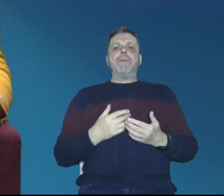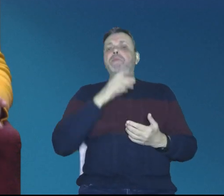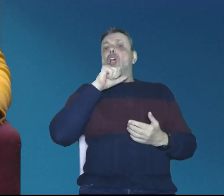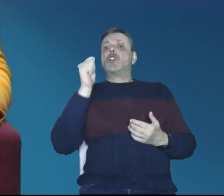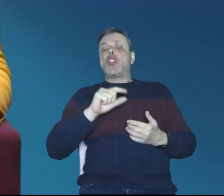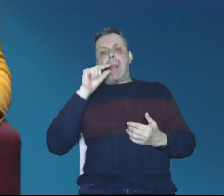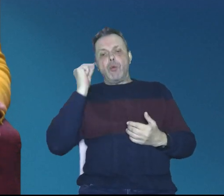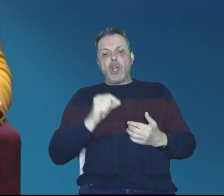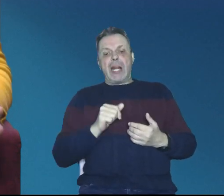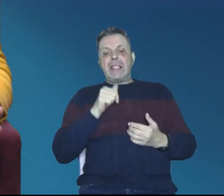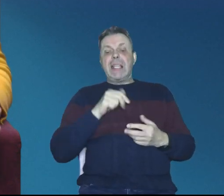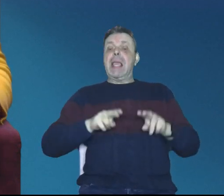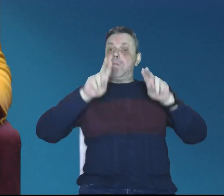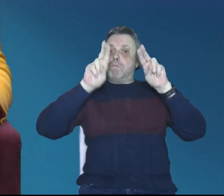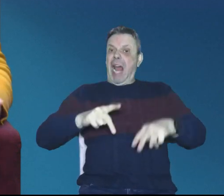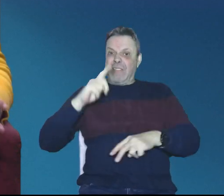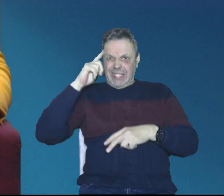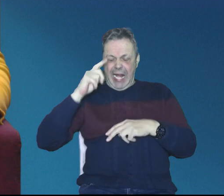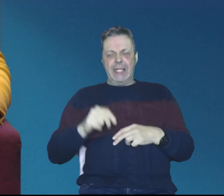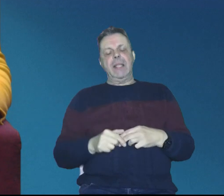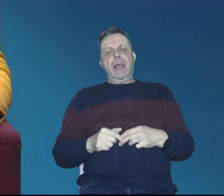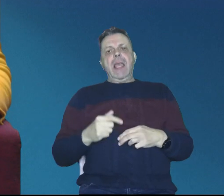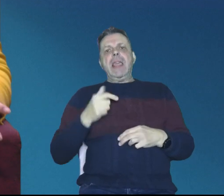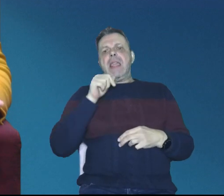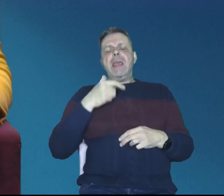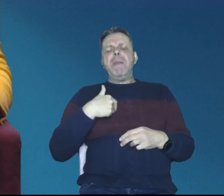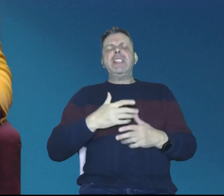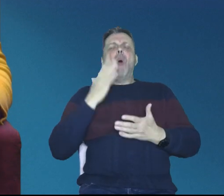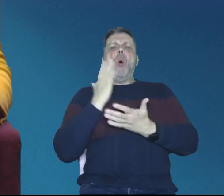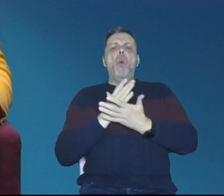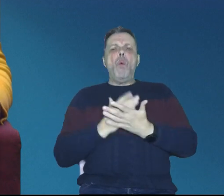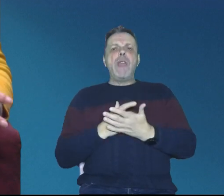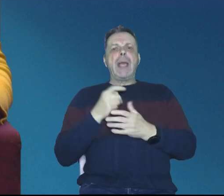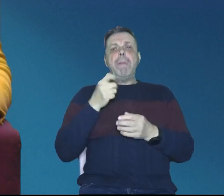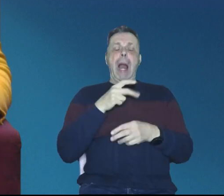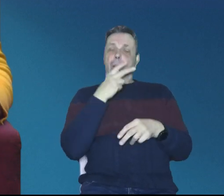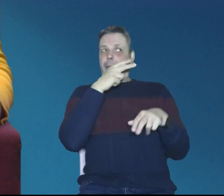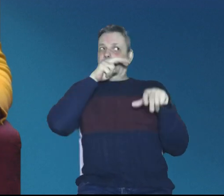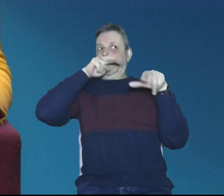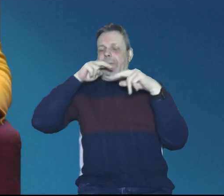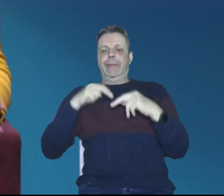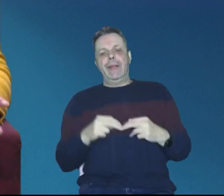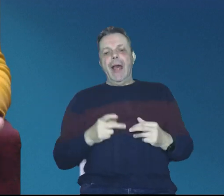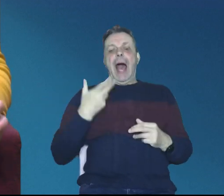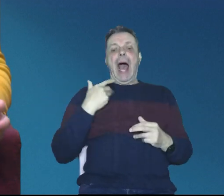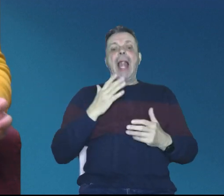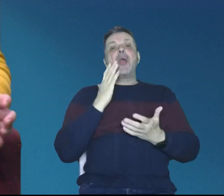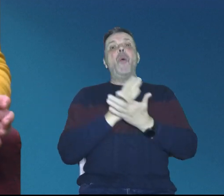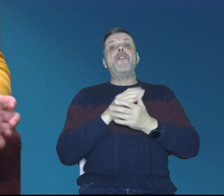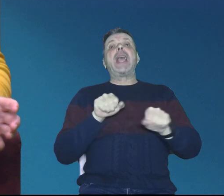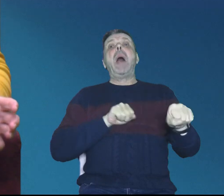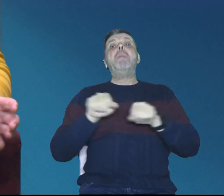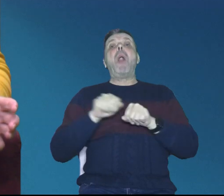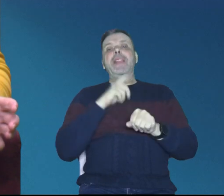je zgodni muškarac istovremeno i pravi znalac. I znate, mi smo uvijek pomalo koketne, ali pri tome